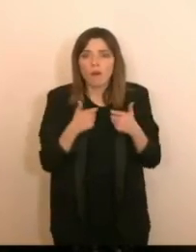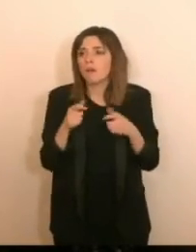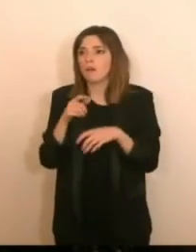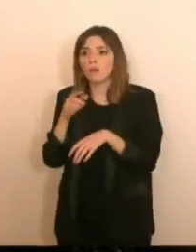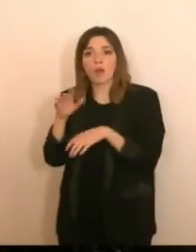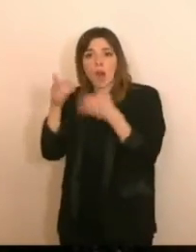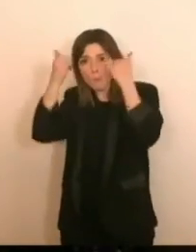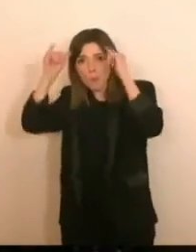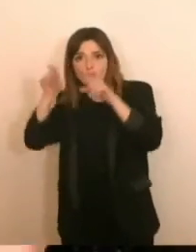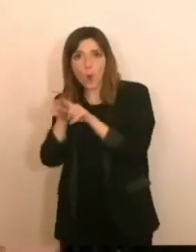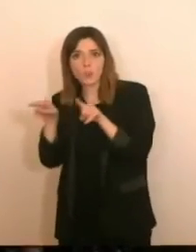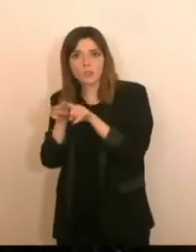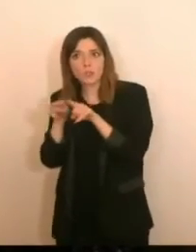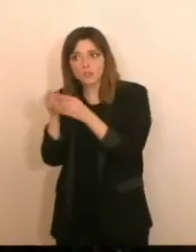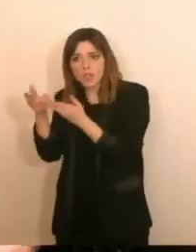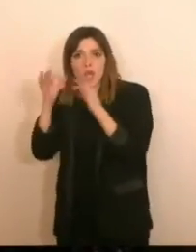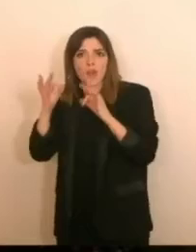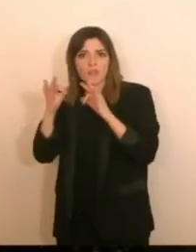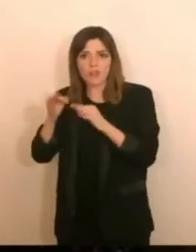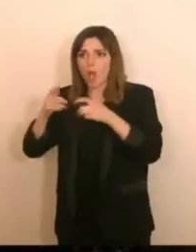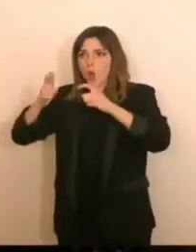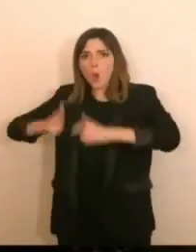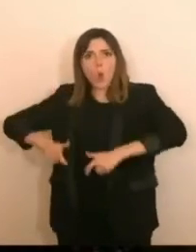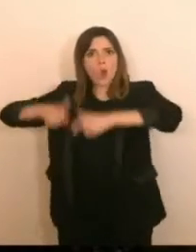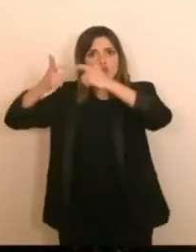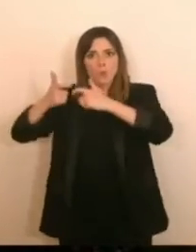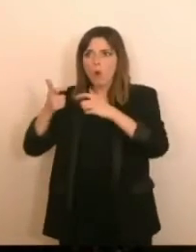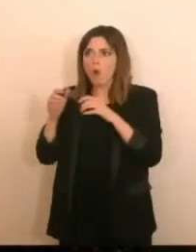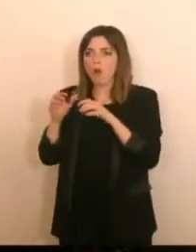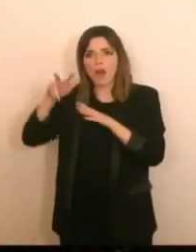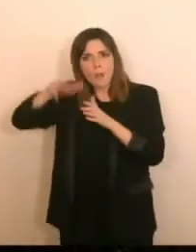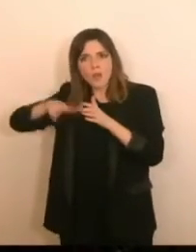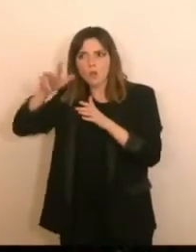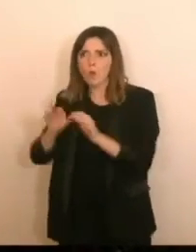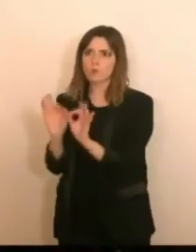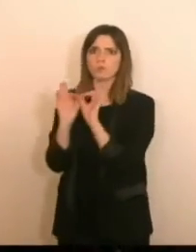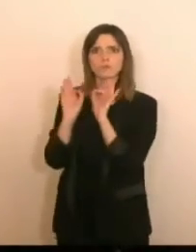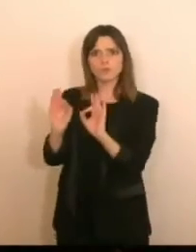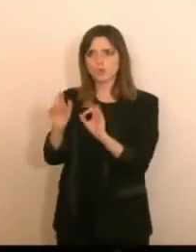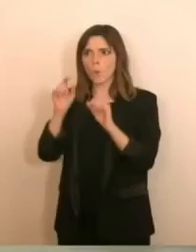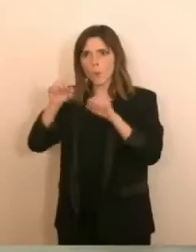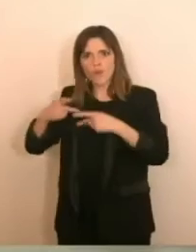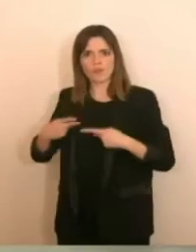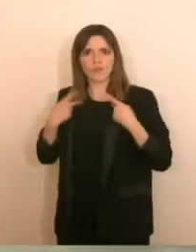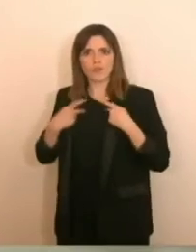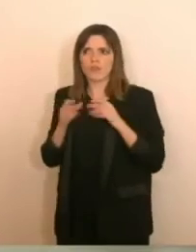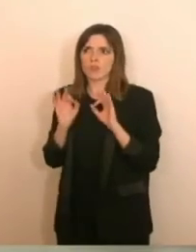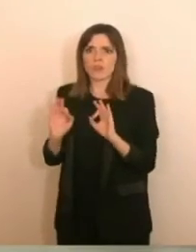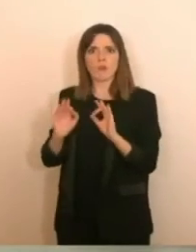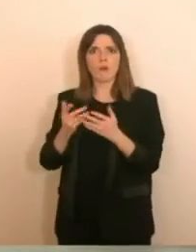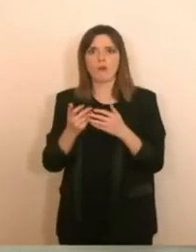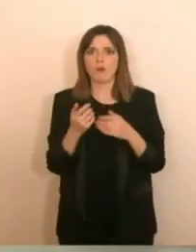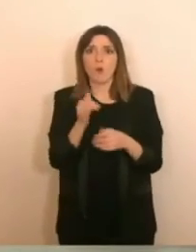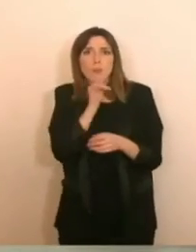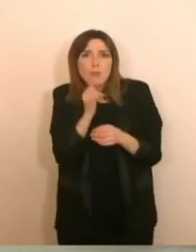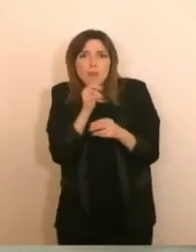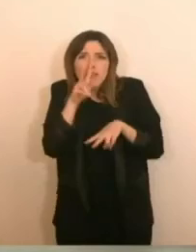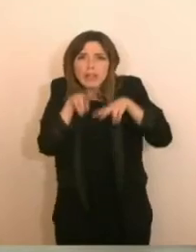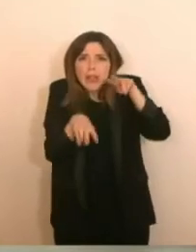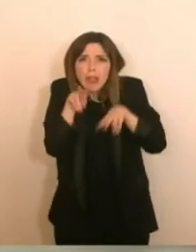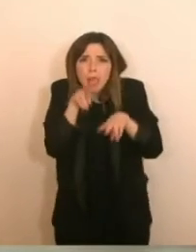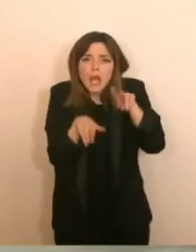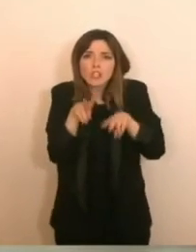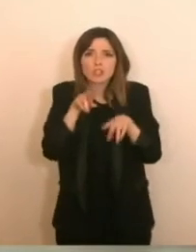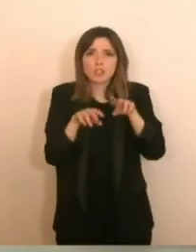merabet qui se bat depuis des années sur le logement sur la salubrité sur la cohésion sociale je pense aussi aux petites communes orival freneuse